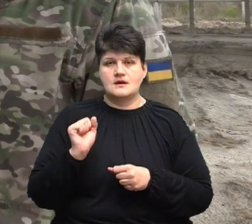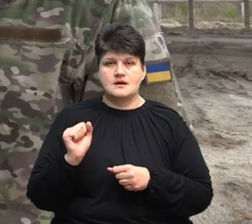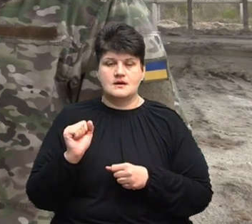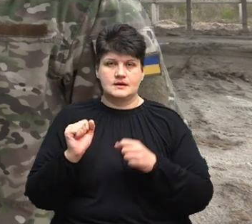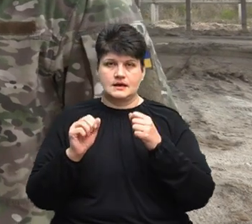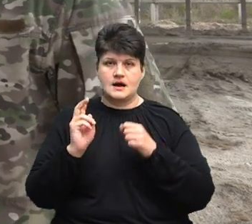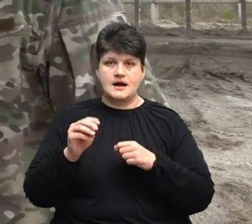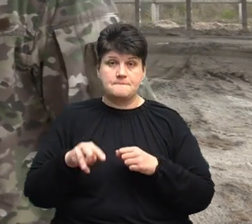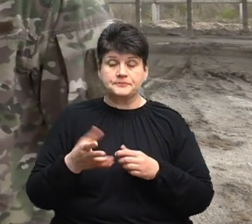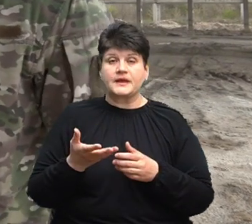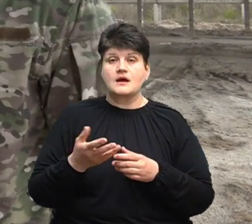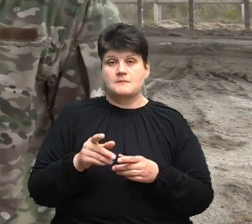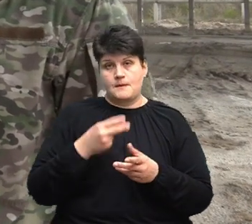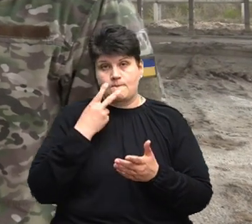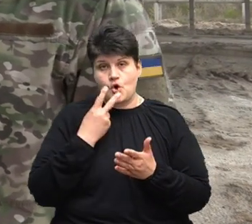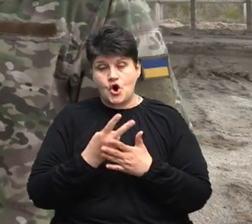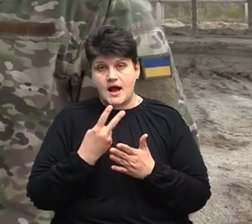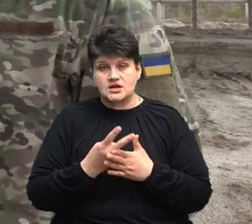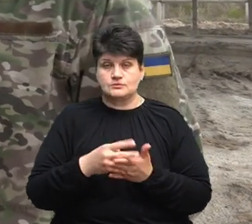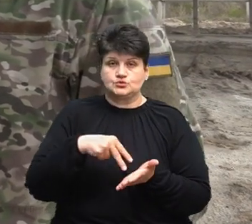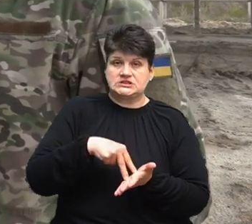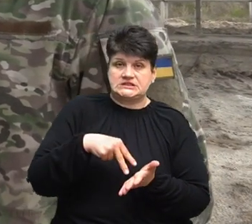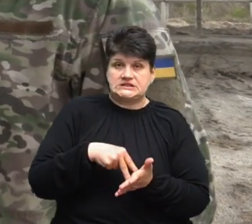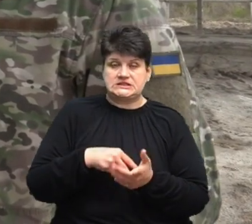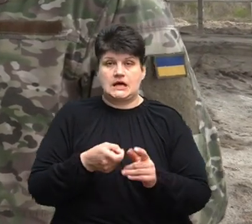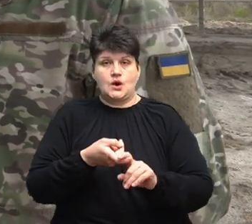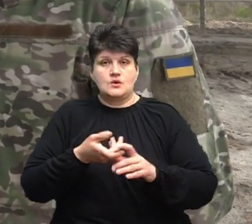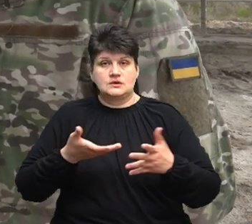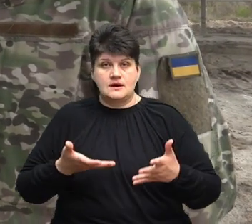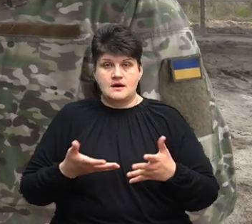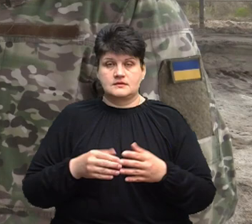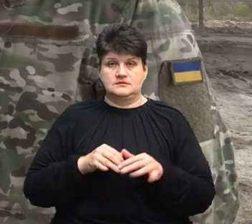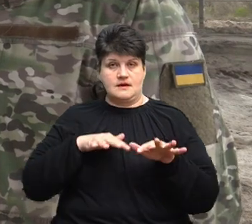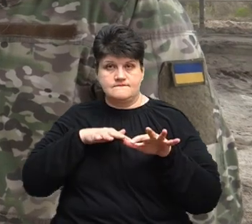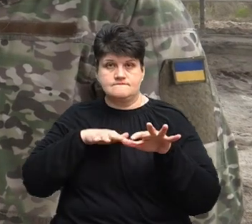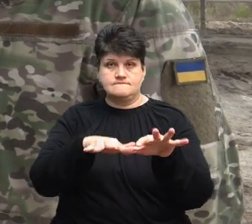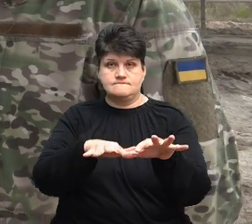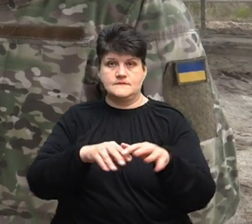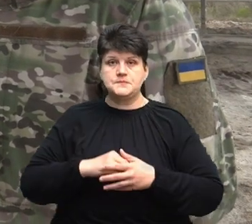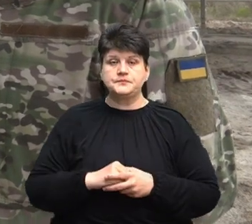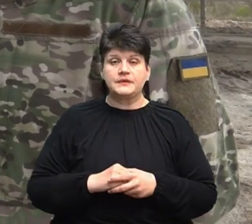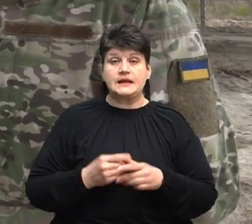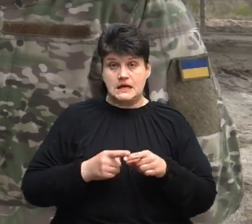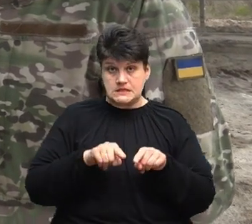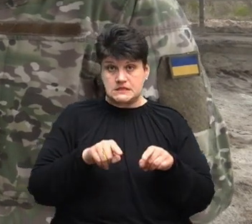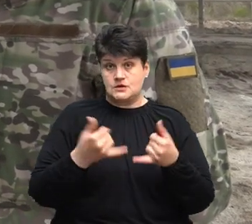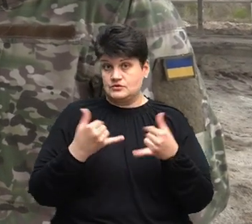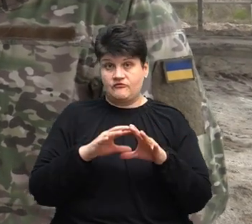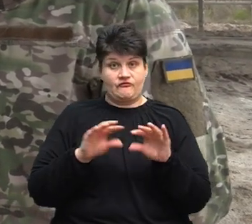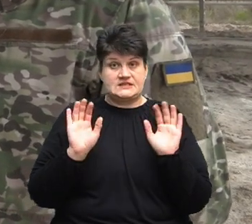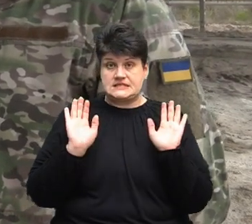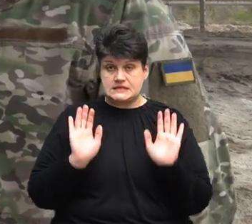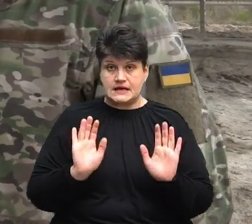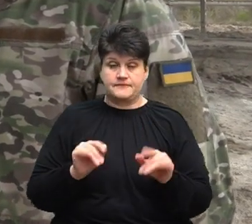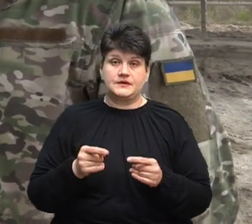Першочергово ми їм покажемо стійки, контакти і фронтова атака. На це сьогодні, мабуть, все. Ну і також фізо, щоб